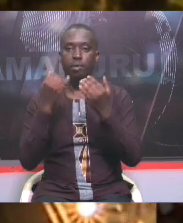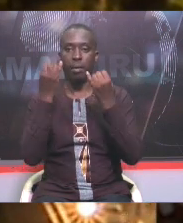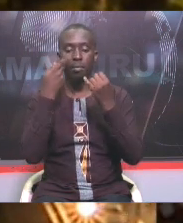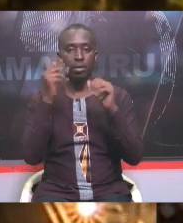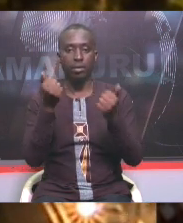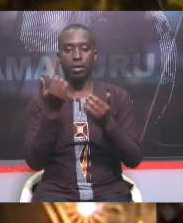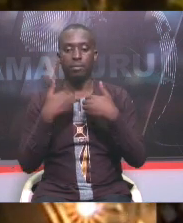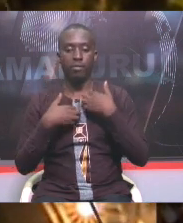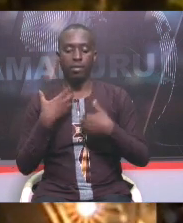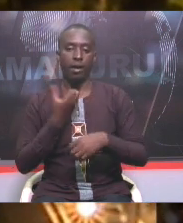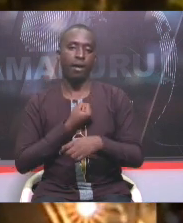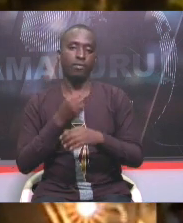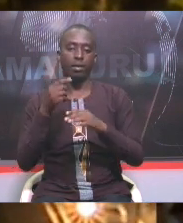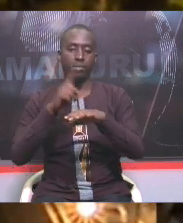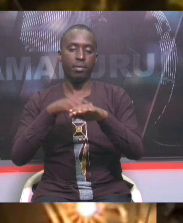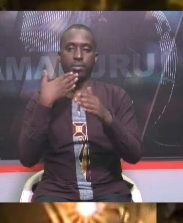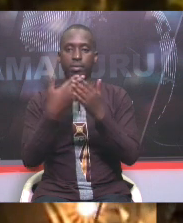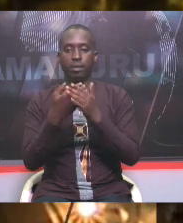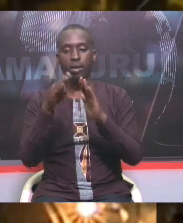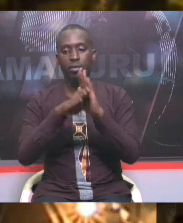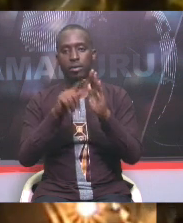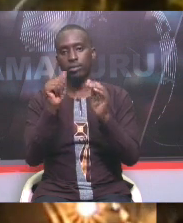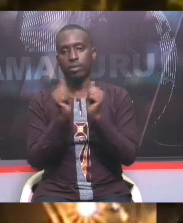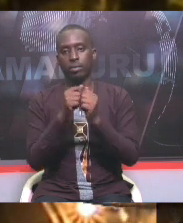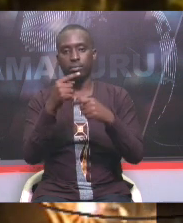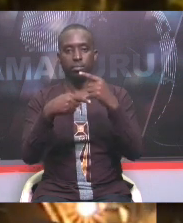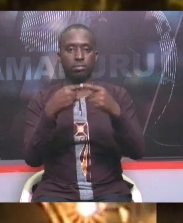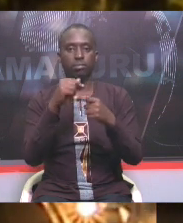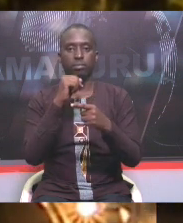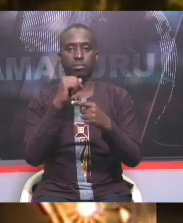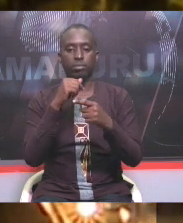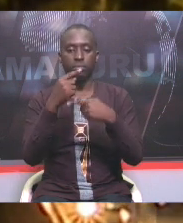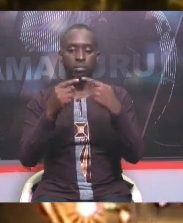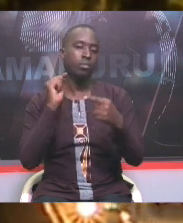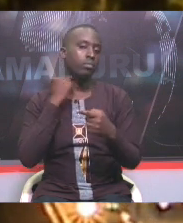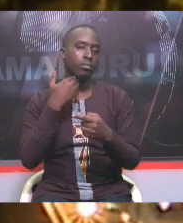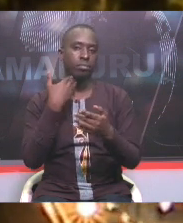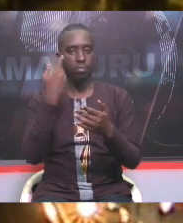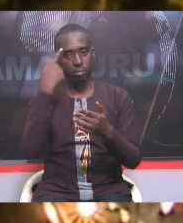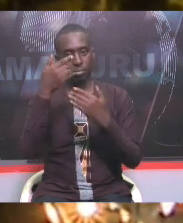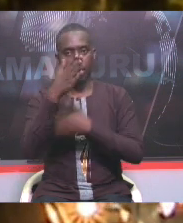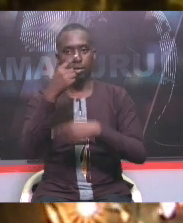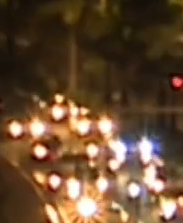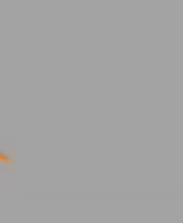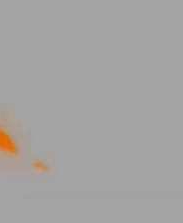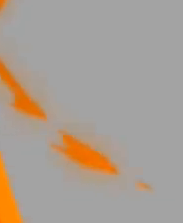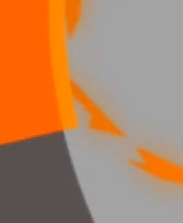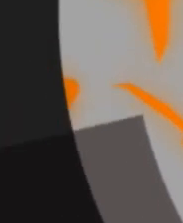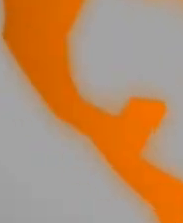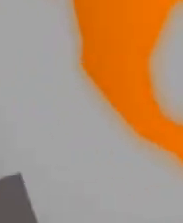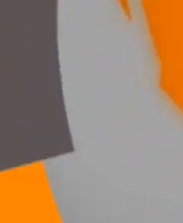anoze. Mbifurize gukomeza kugira ibihe byiza, hagati aho gahunda za TV 10 zirakomeje ndetse zikomeze zibanogere. Imana ikomeze kubana namwe.